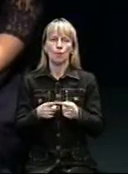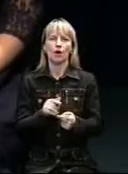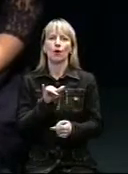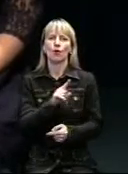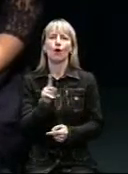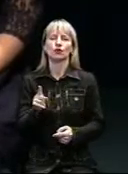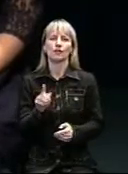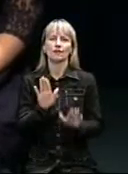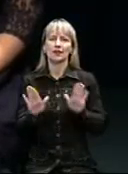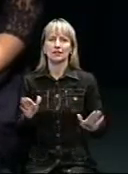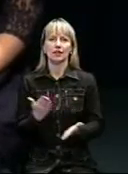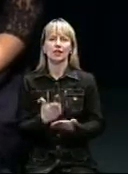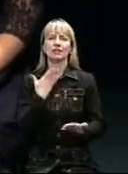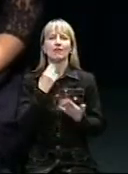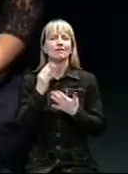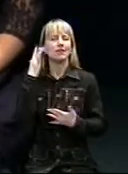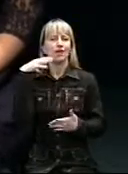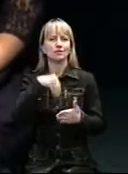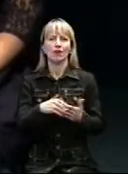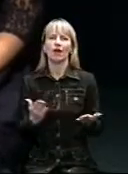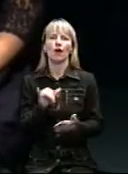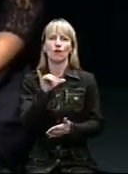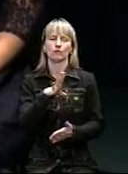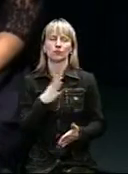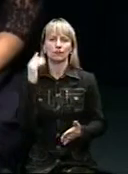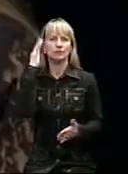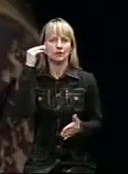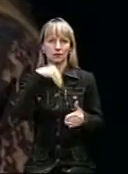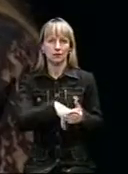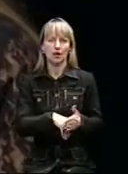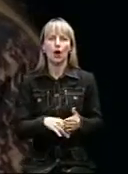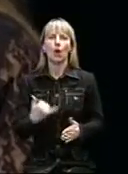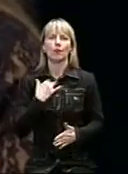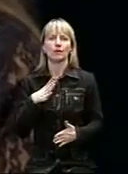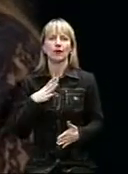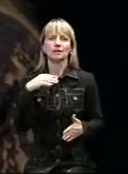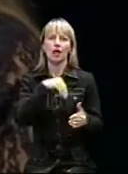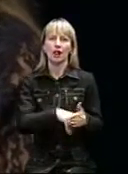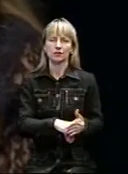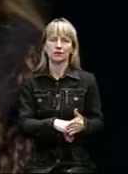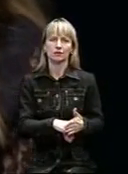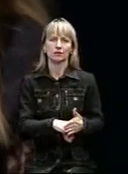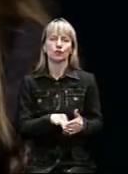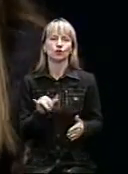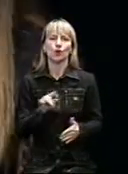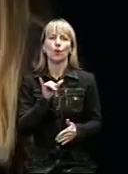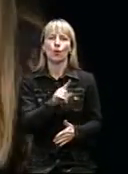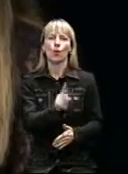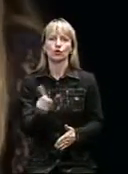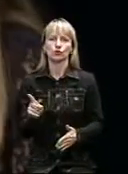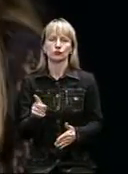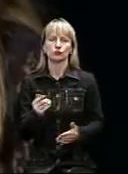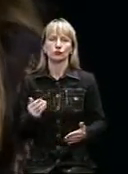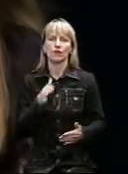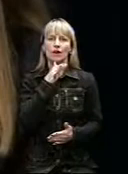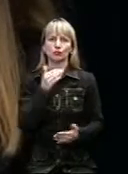своя філософія, яка була закладена у вашій. В мене така була закладена, що в кожному моменті житті